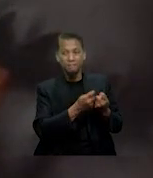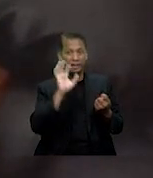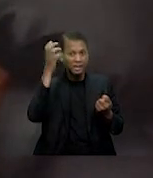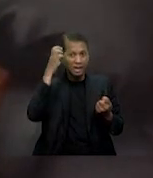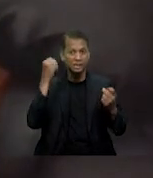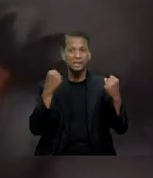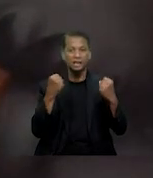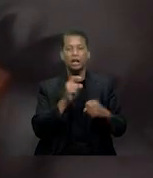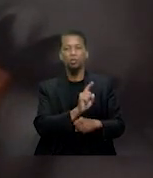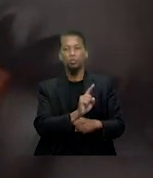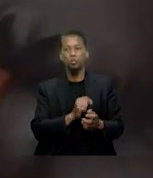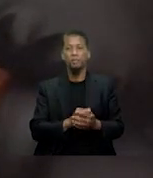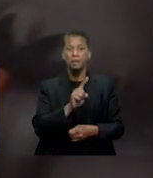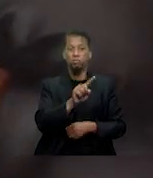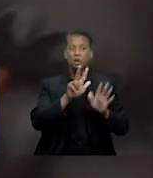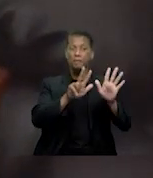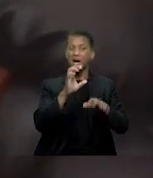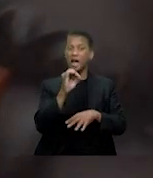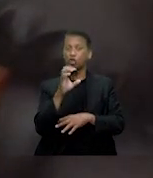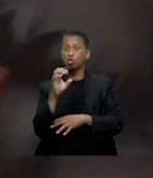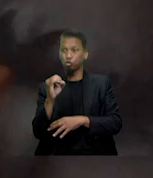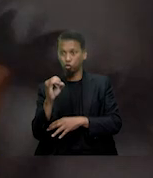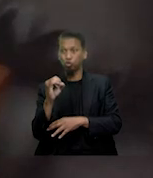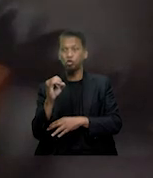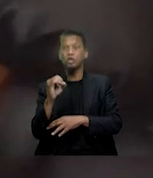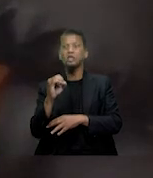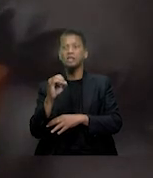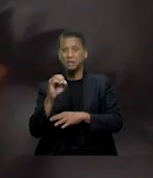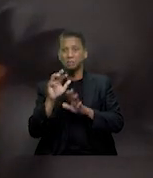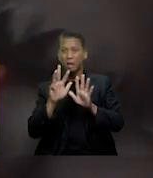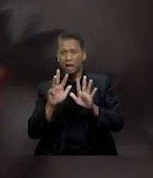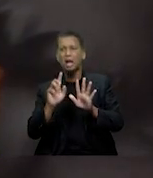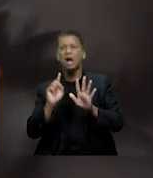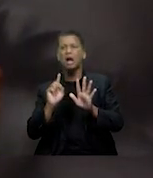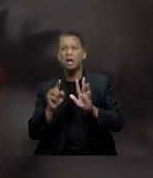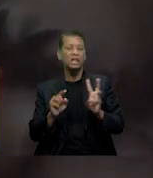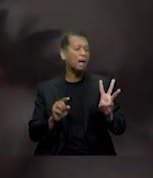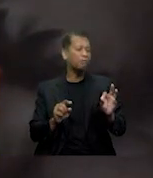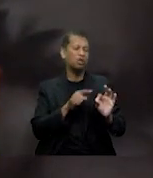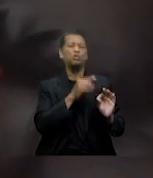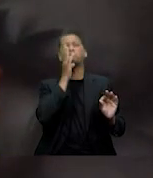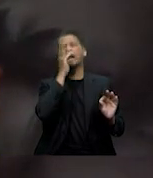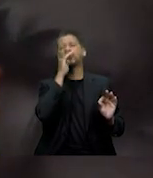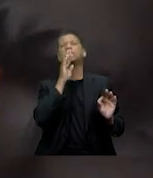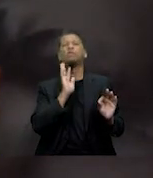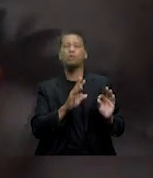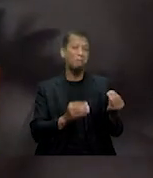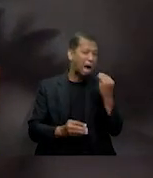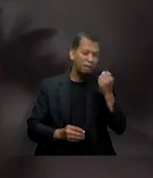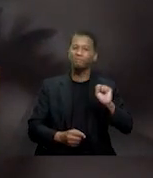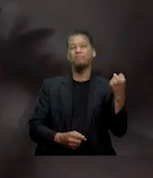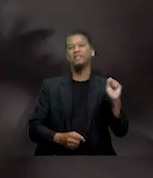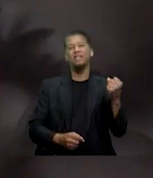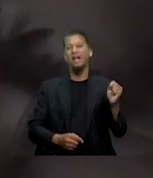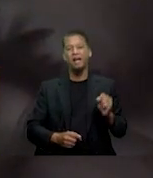Dari 1.809 itu ada kurang lebih sekitar hanya 30-an yang memang tidak layak. Itu pun